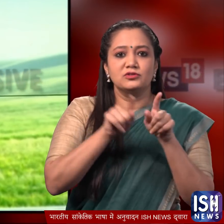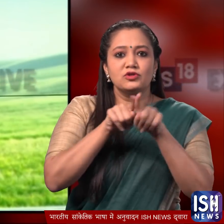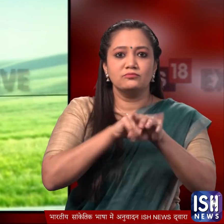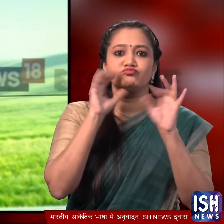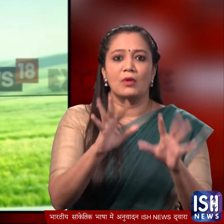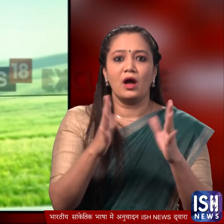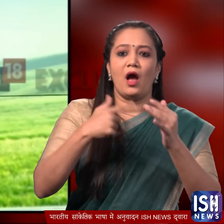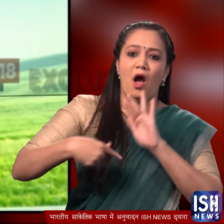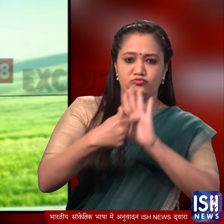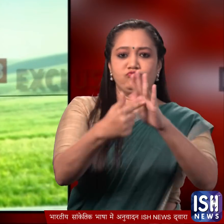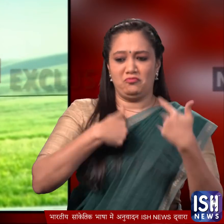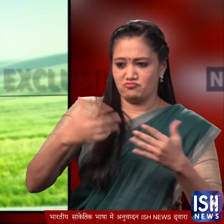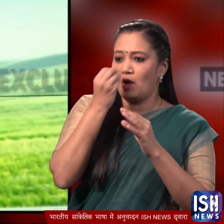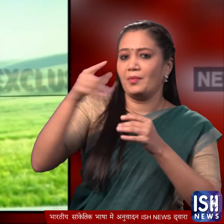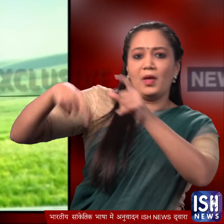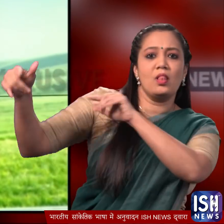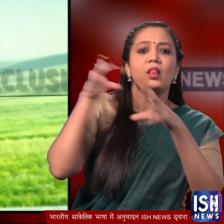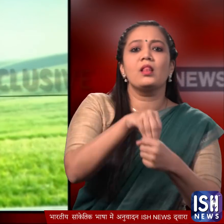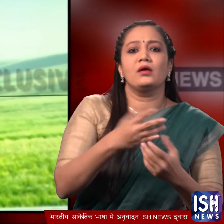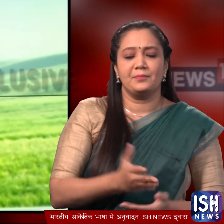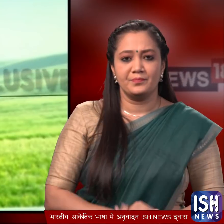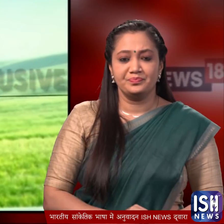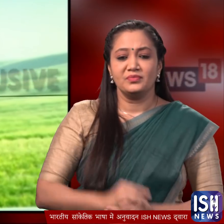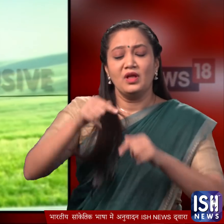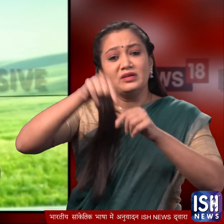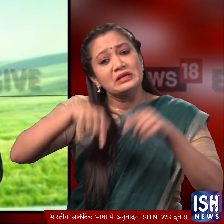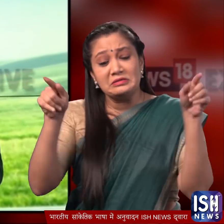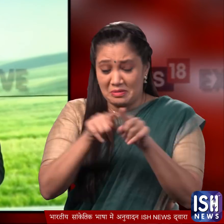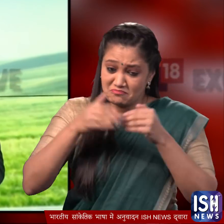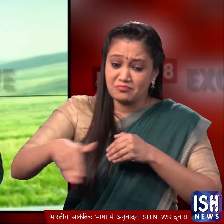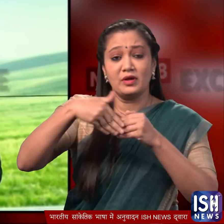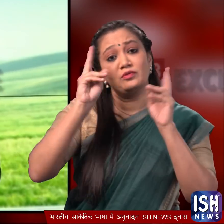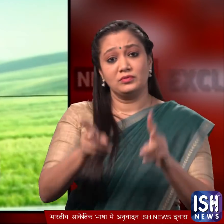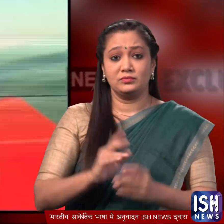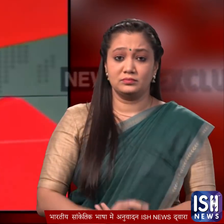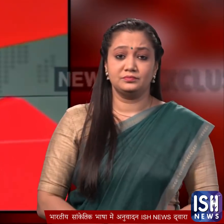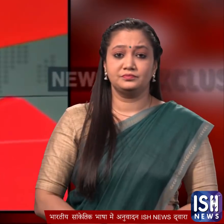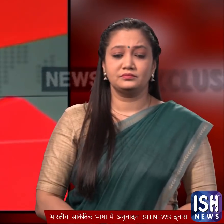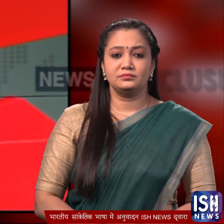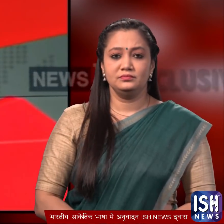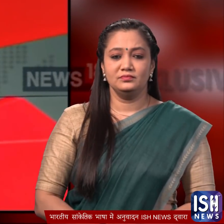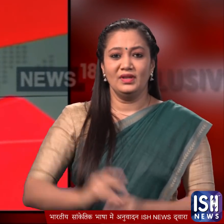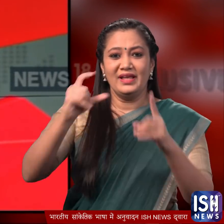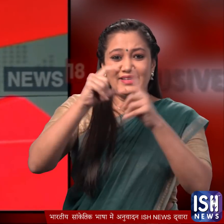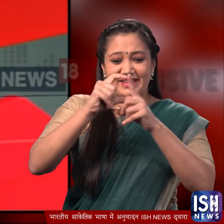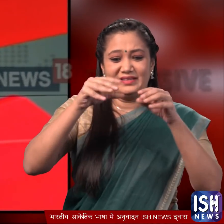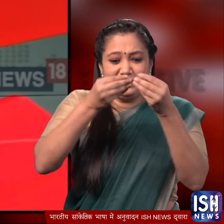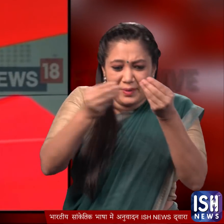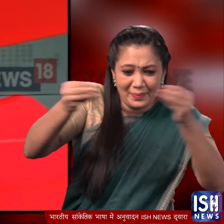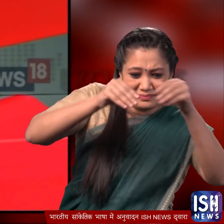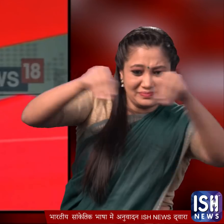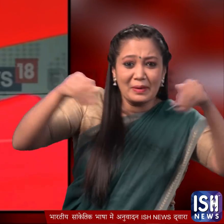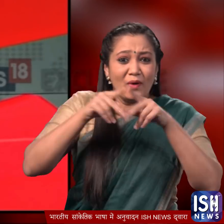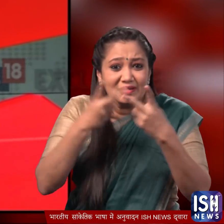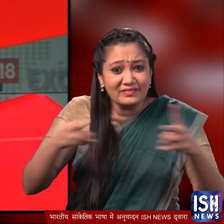का मौका भी खूब मिल रहा है। माना जा रहा है कि चुनाव का ऐलान होने तक ये दौर जारी रह सकता है। दिल्ली की सीमाओं पर पिछले